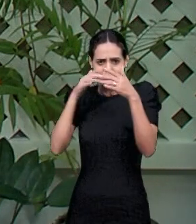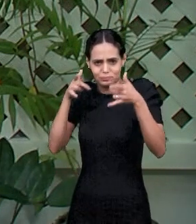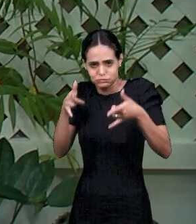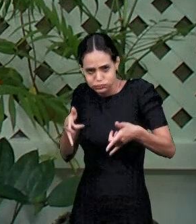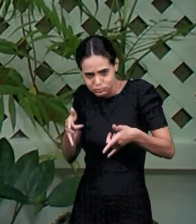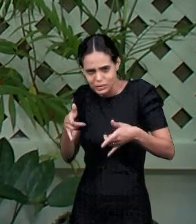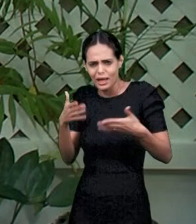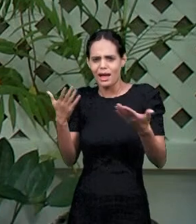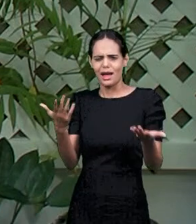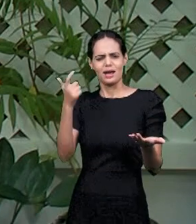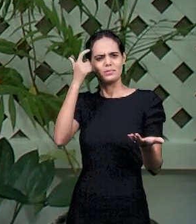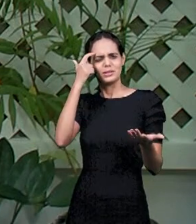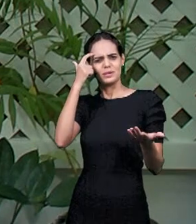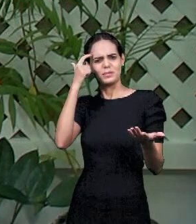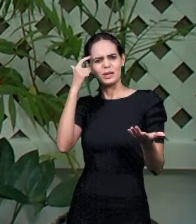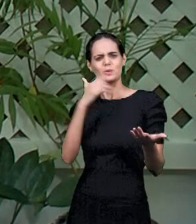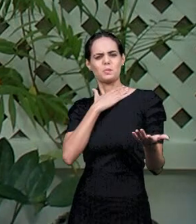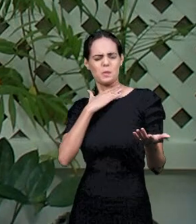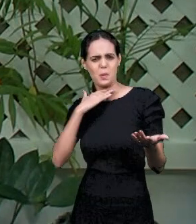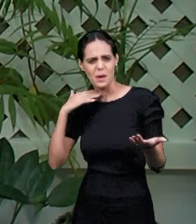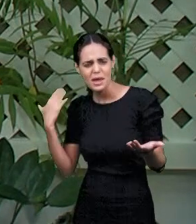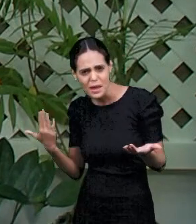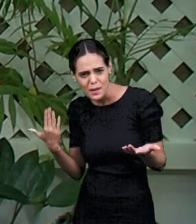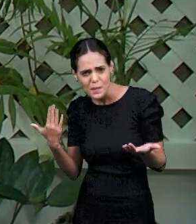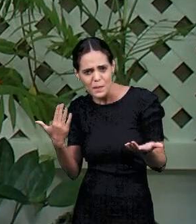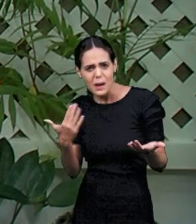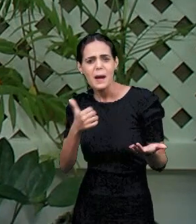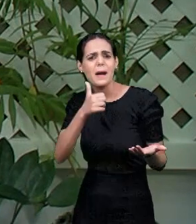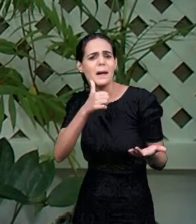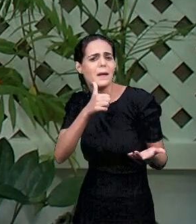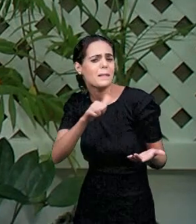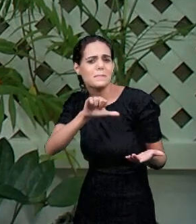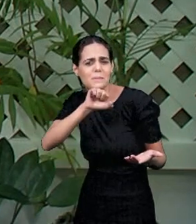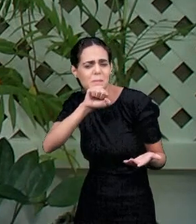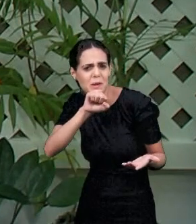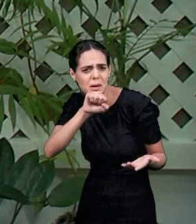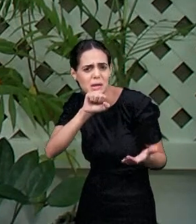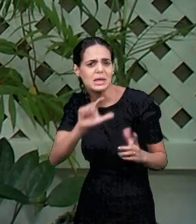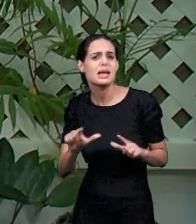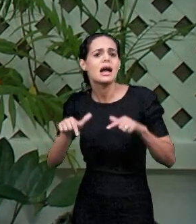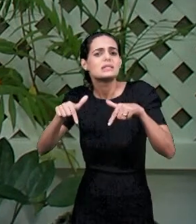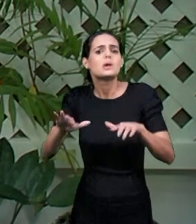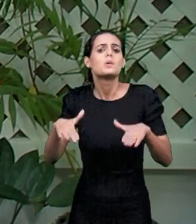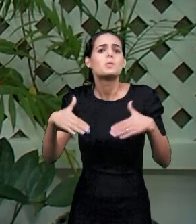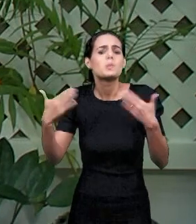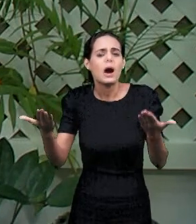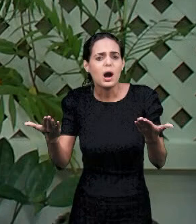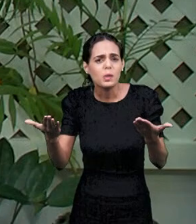c'était il est mort. La mère n'avait pas une autre chose à faire sinon